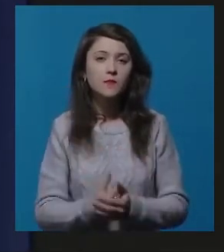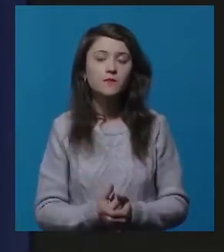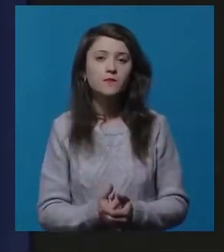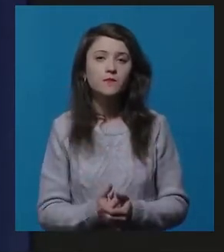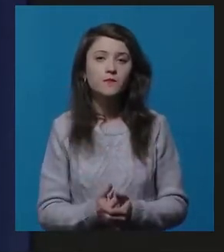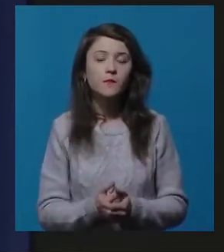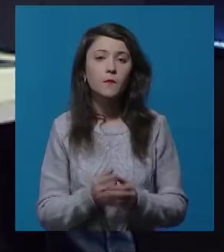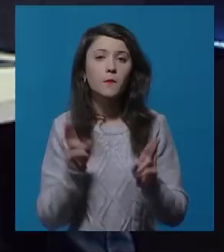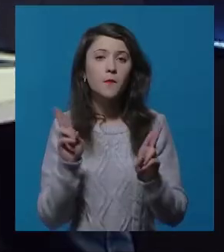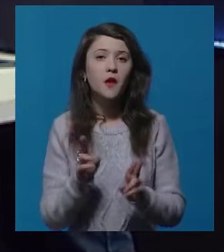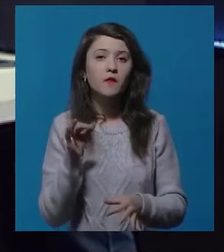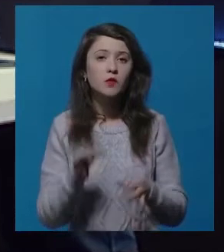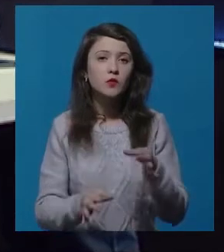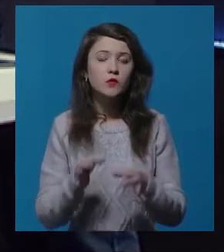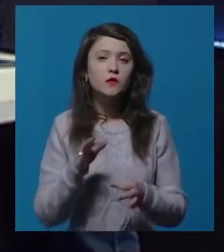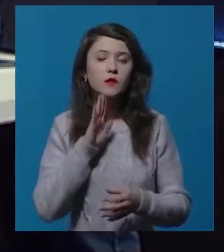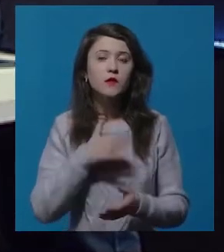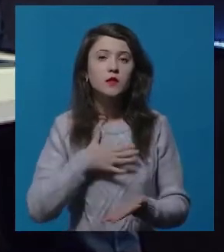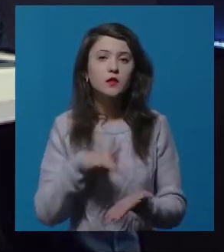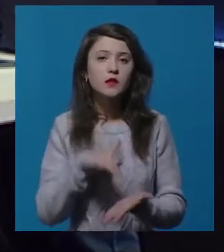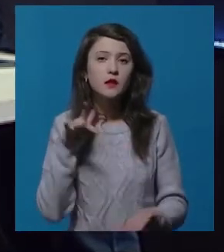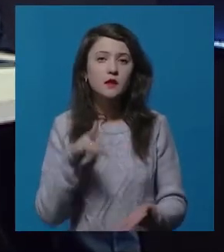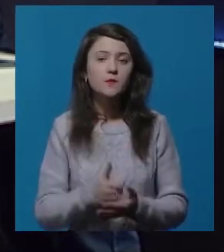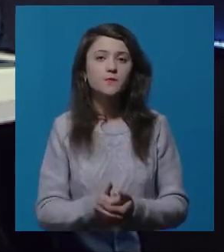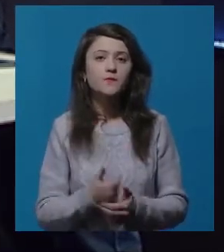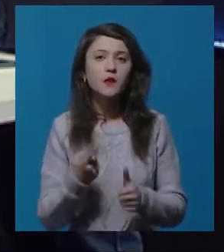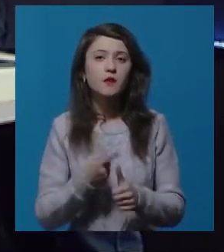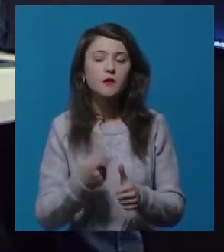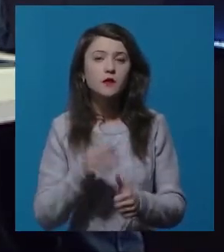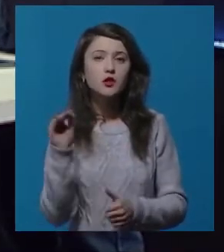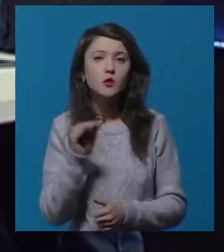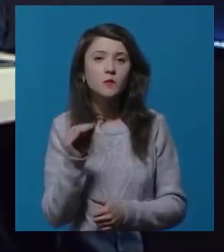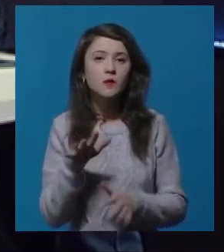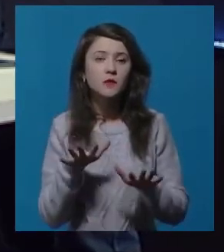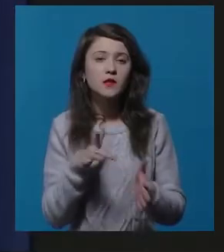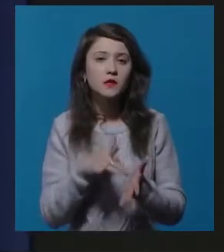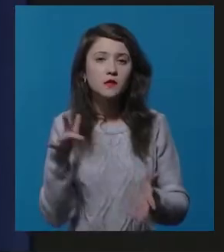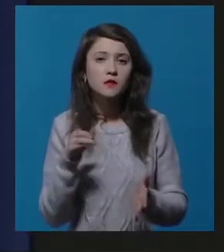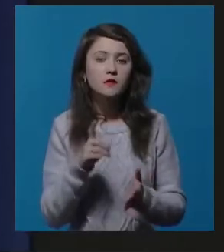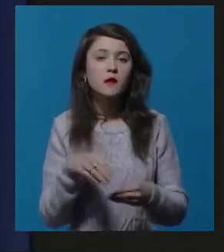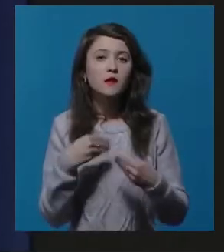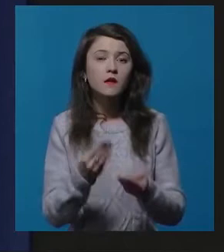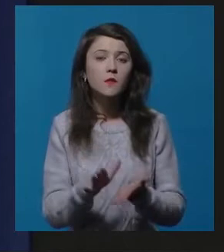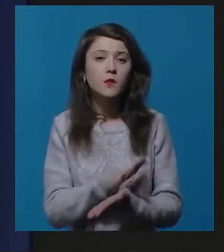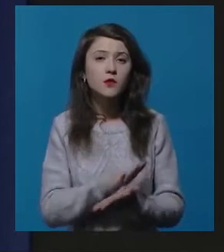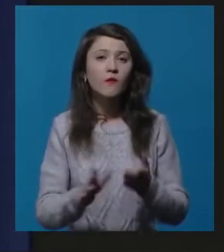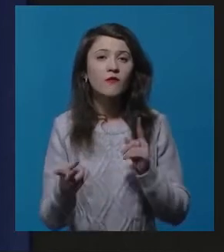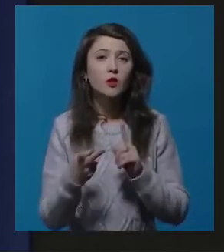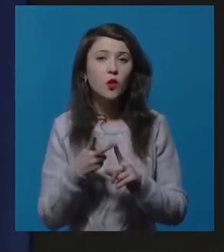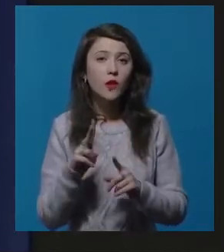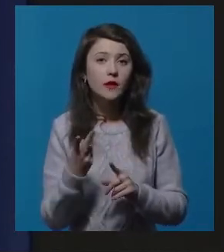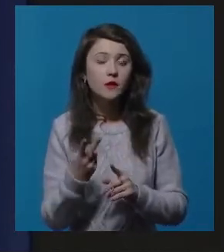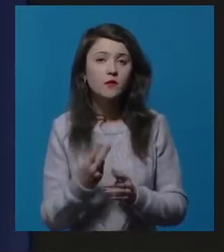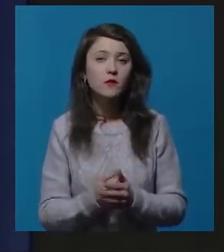правосуддя. Наш центр, він називається Житомирський місцевий центр з надання безоплатної вторинної правової